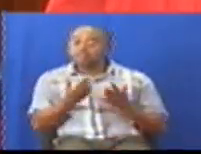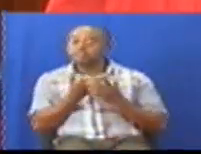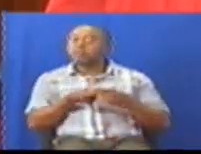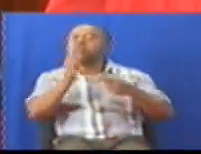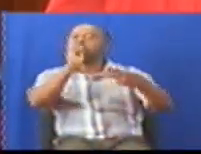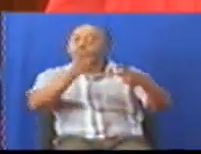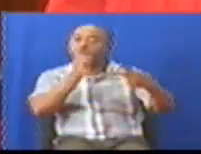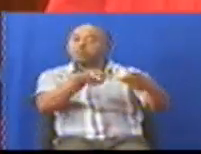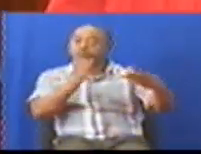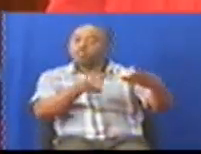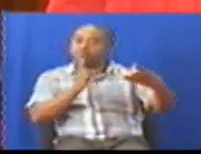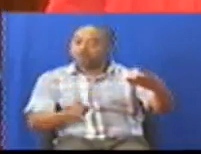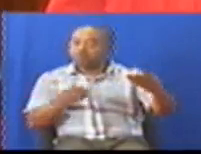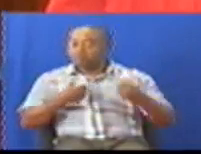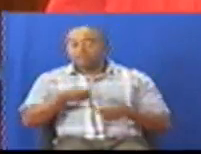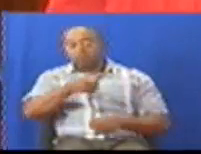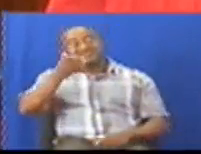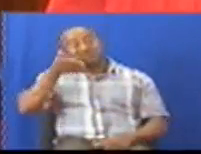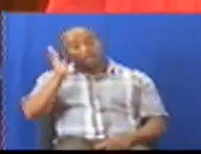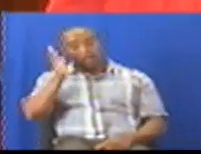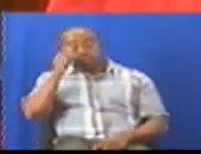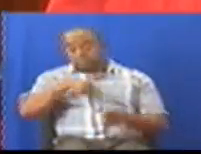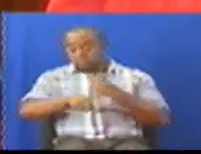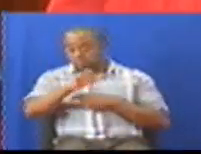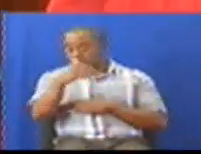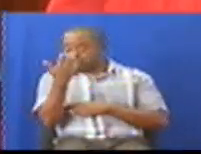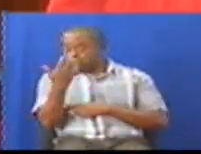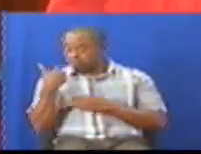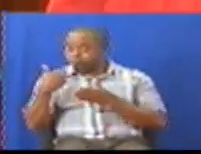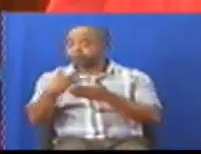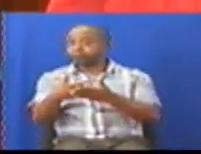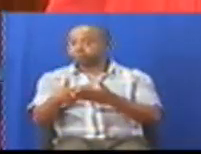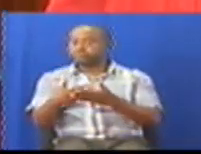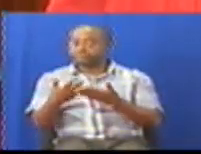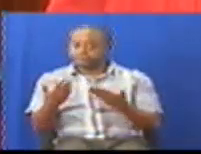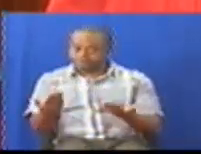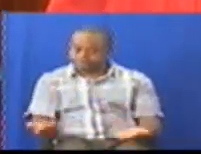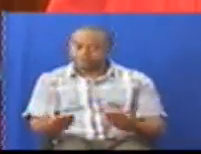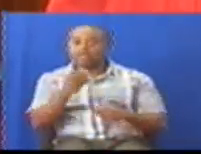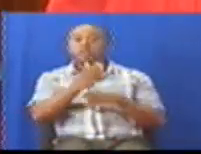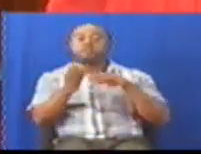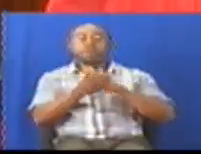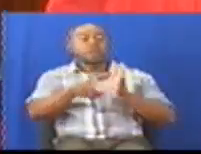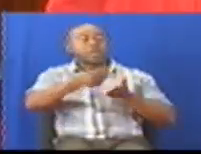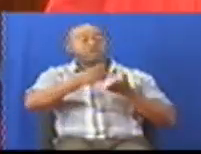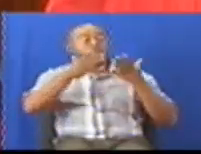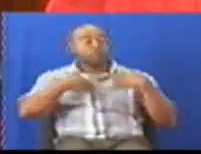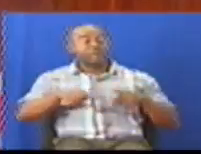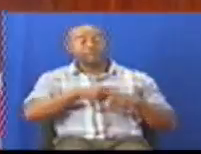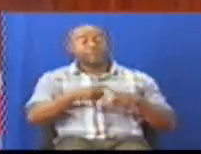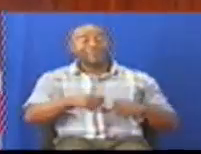za msingi. Naipongeza serikali, ndani ya miaka mitano imejenga vituo vya afya